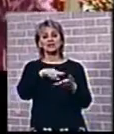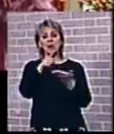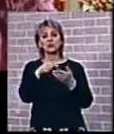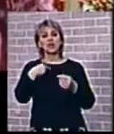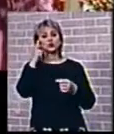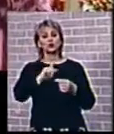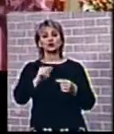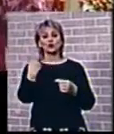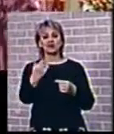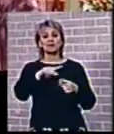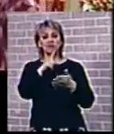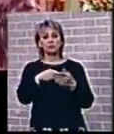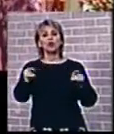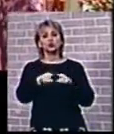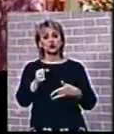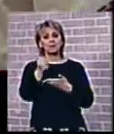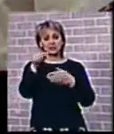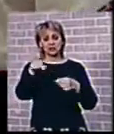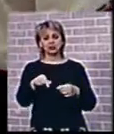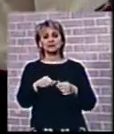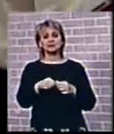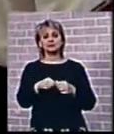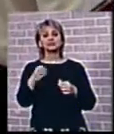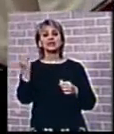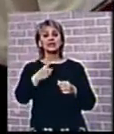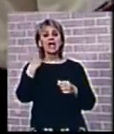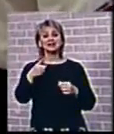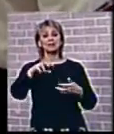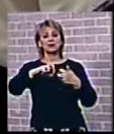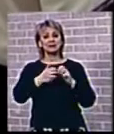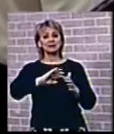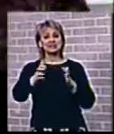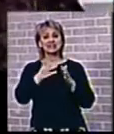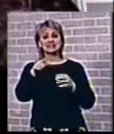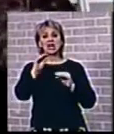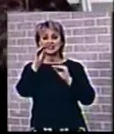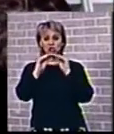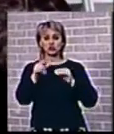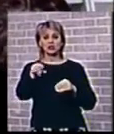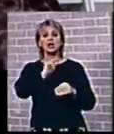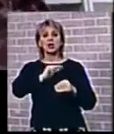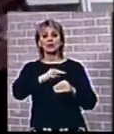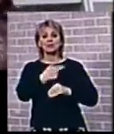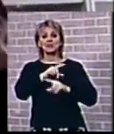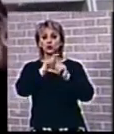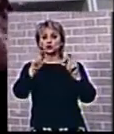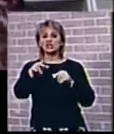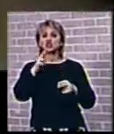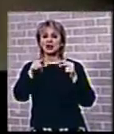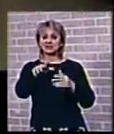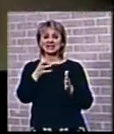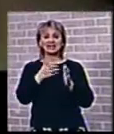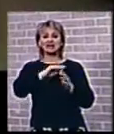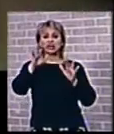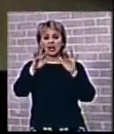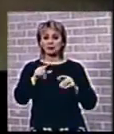Я думаю, что мы их в этом вопросе тоже будем поддерживать. Еще одна проблема – недостаточное оснащение. Работники медучреждений жалуются, не